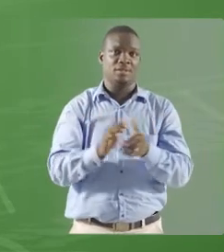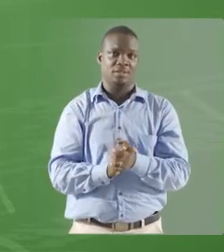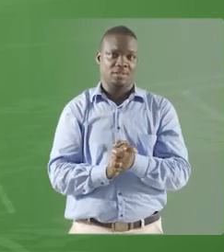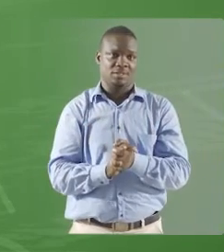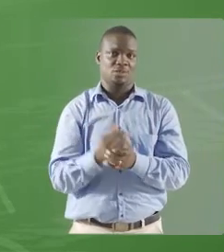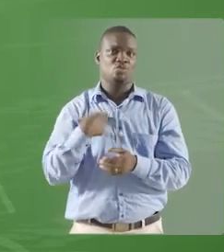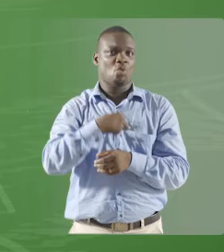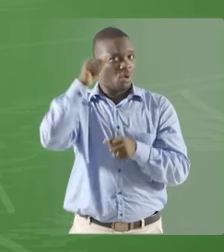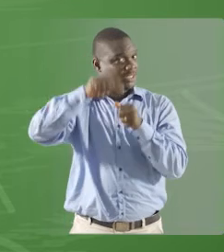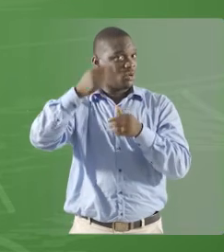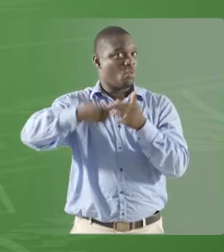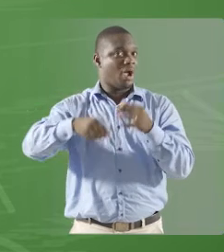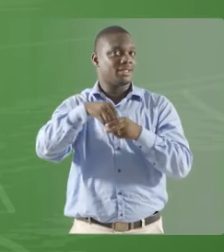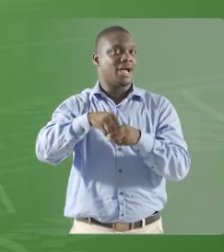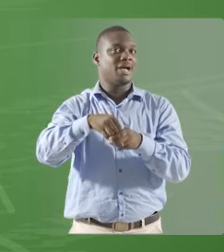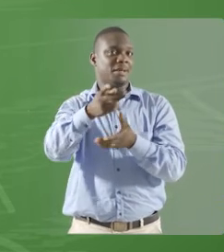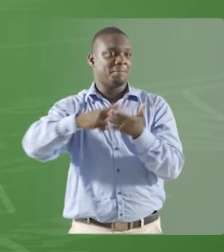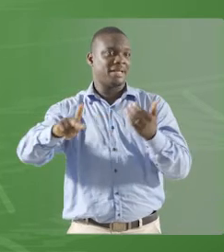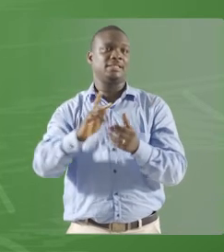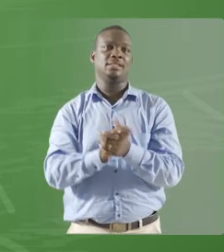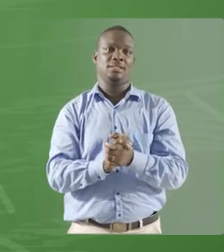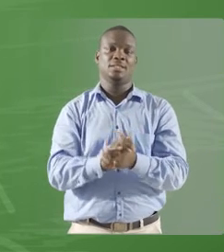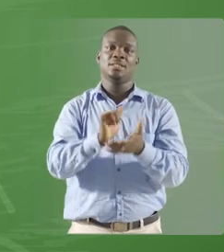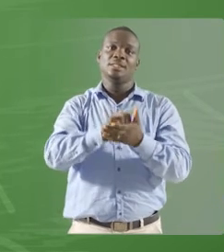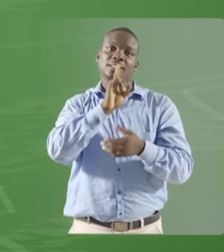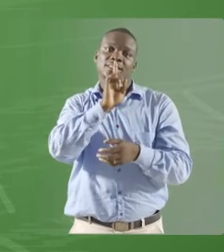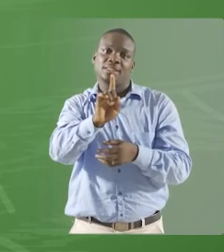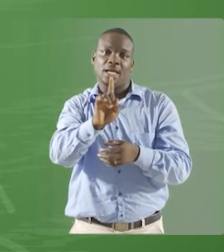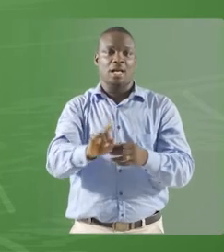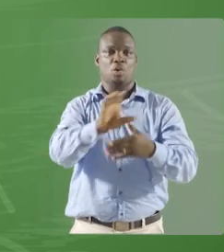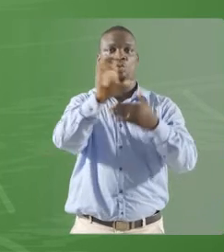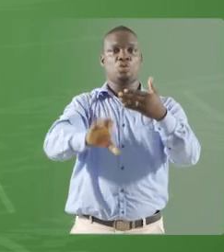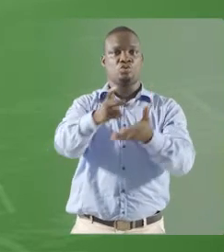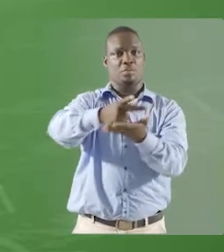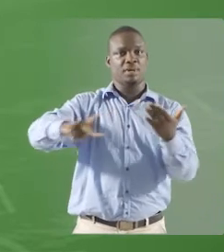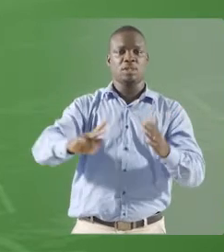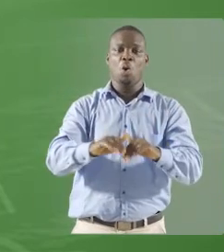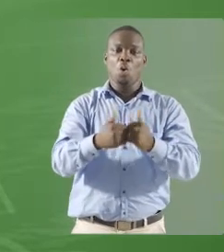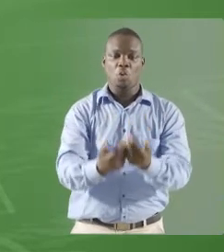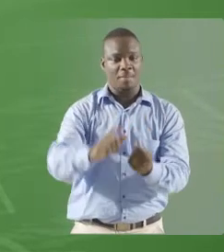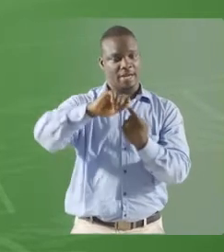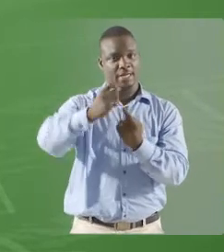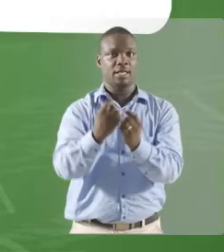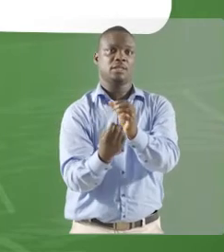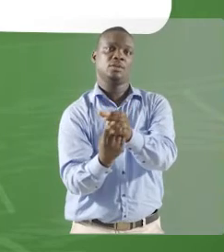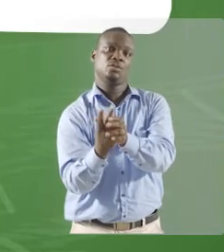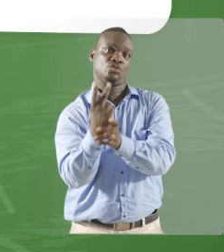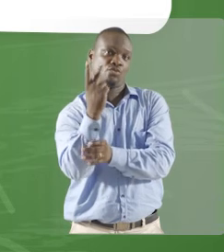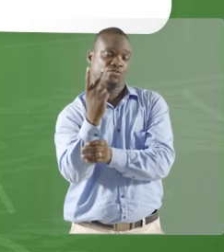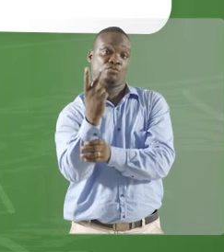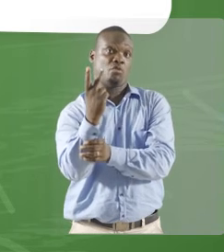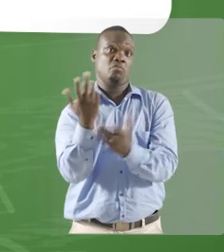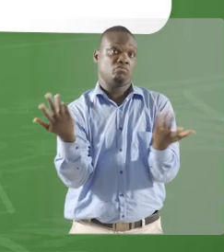pour cette partie? Donc, nous notons conclusion partielle. Alors, comment la graine se forme? Nous retenons que la